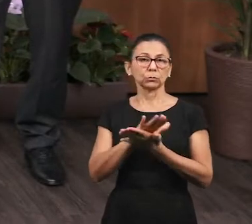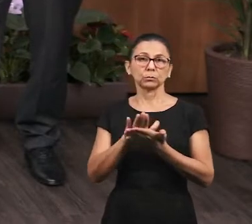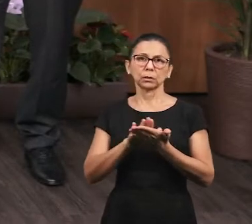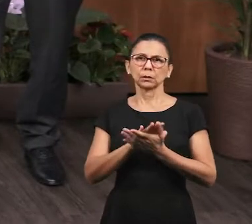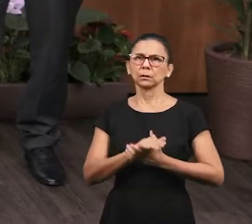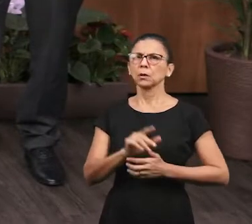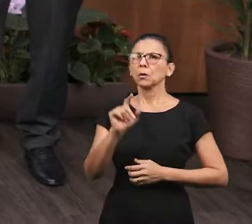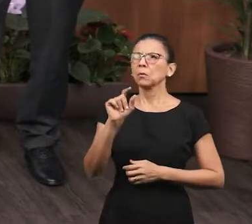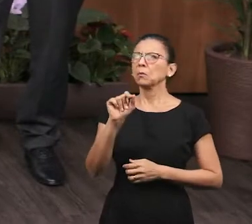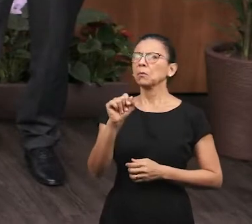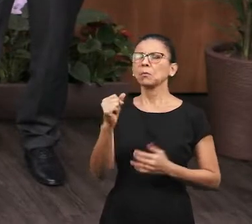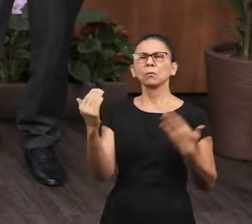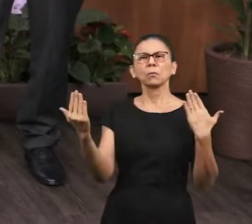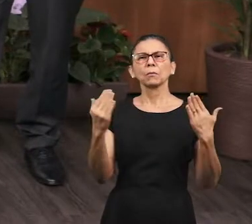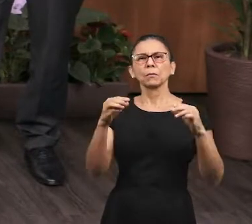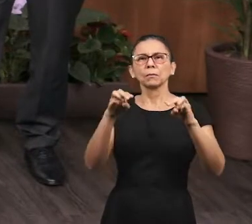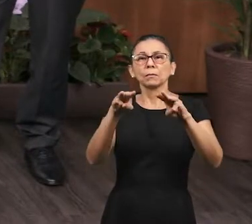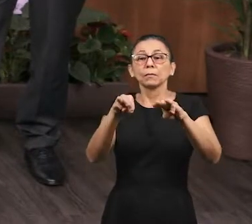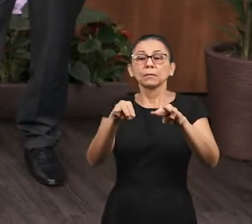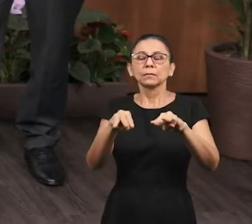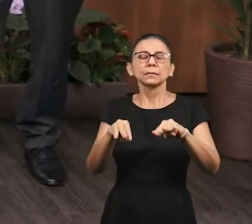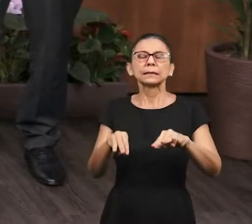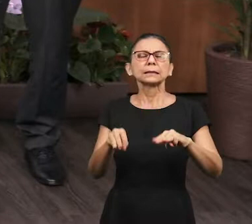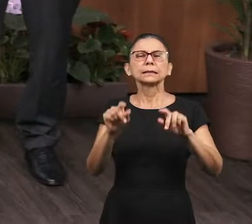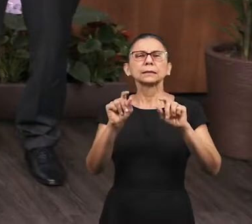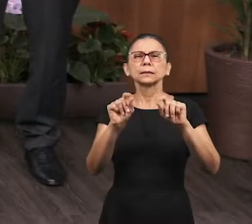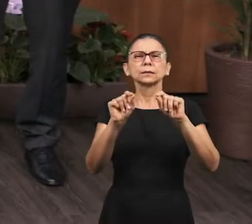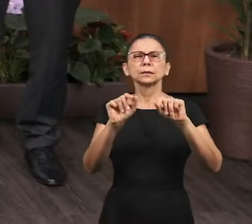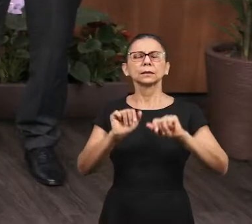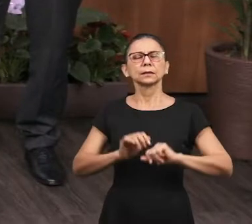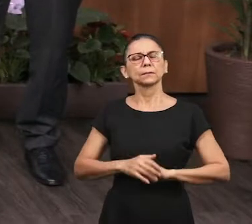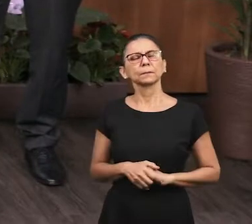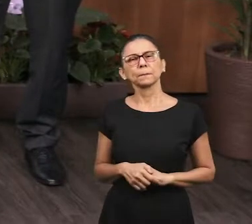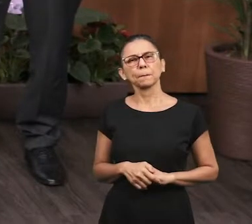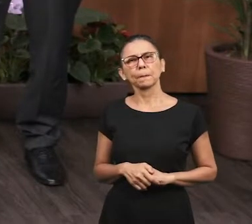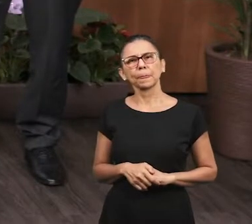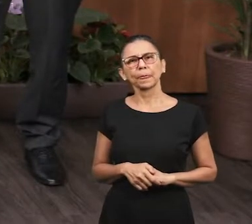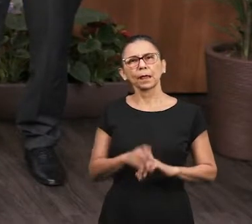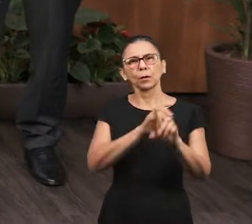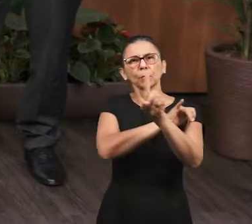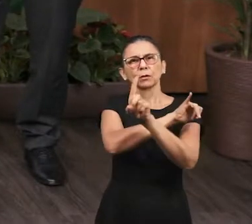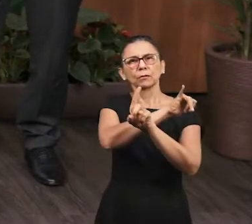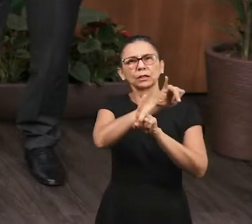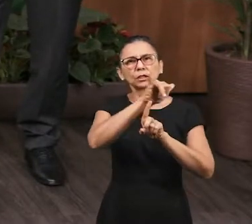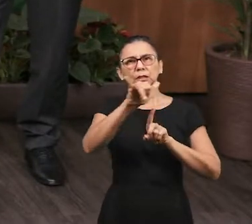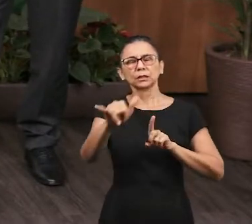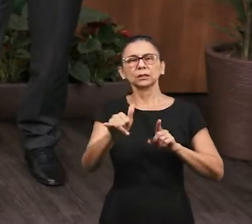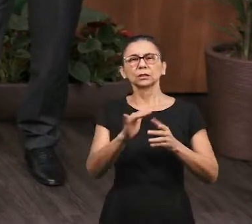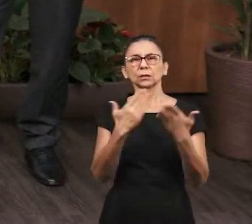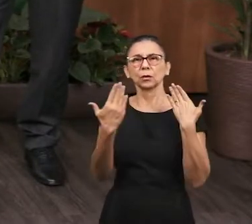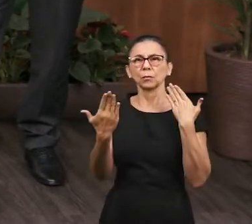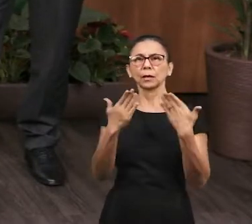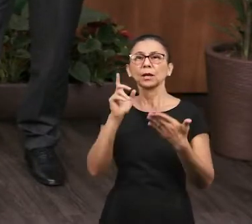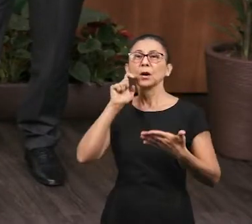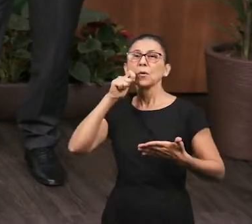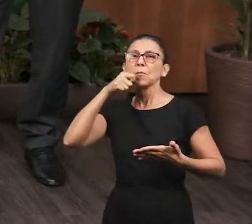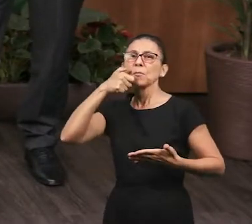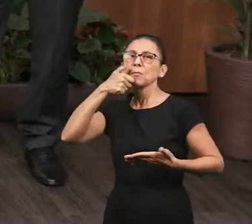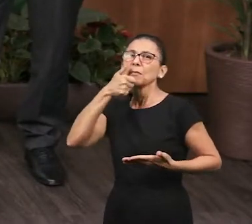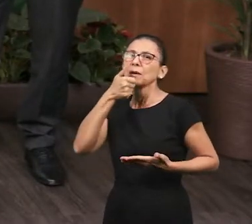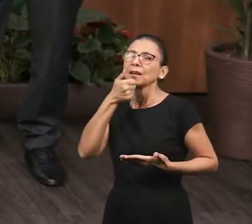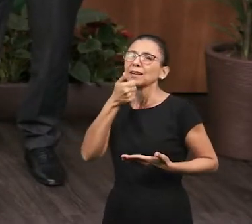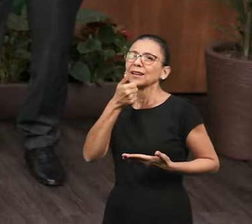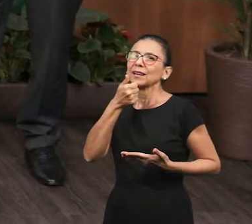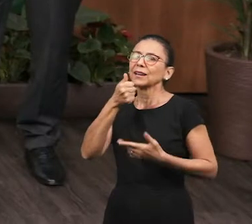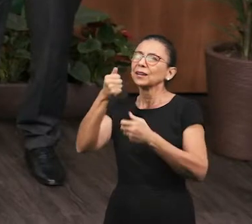они не остались без хлеба. Он падал каждый день. И это манна пророчески, этот хлеб, который